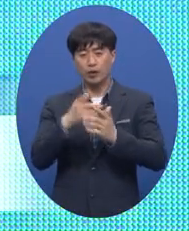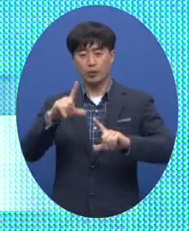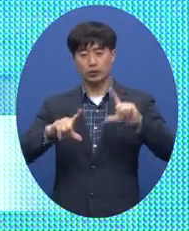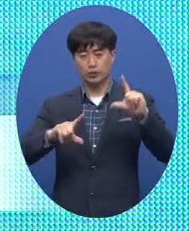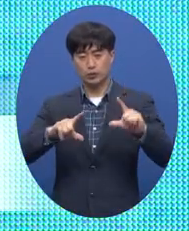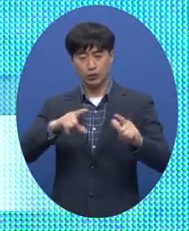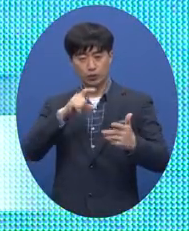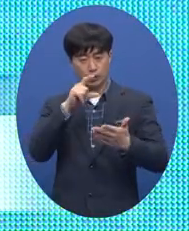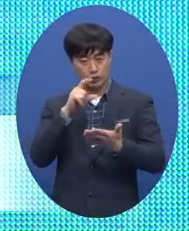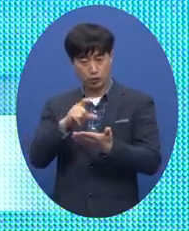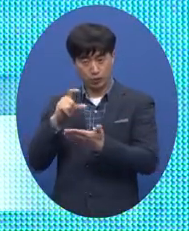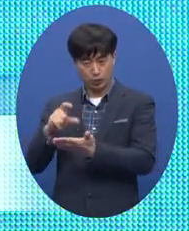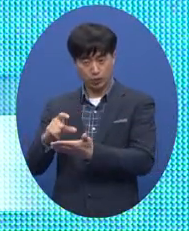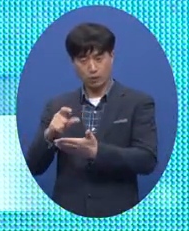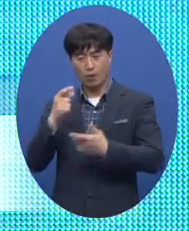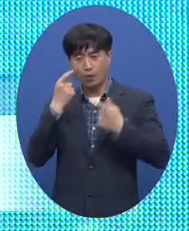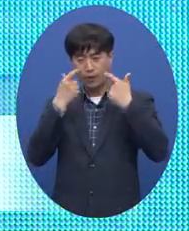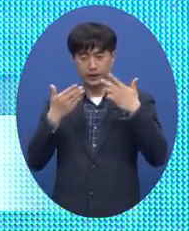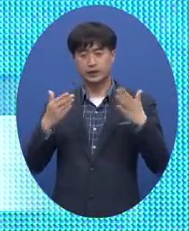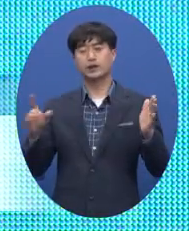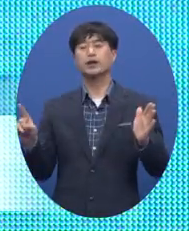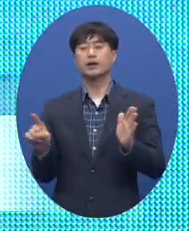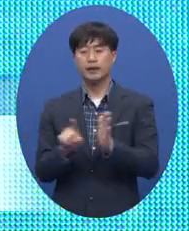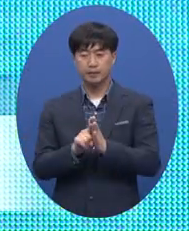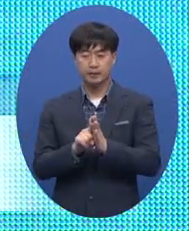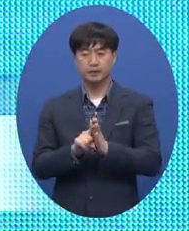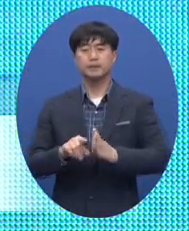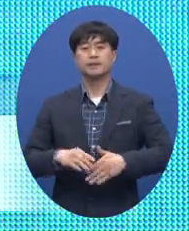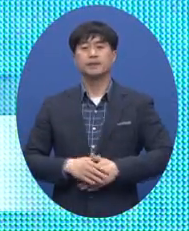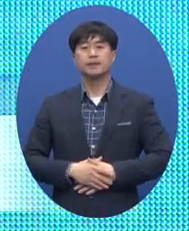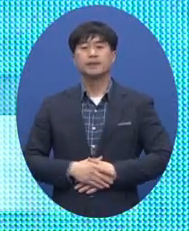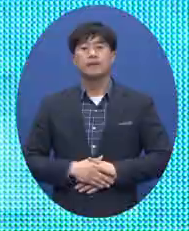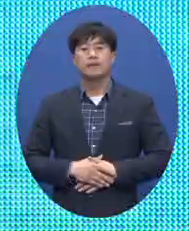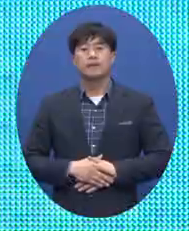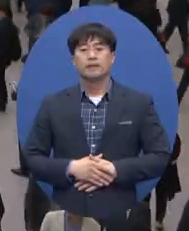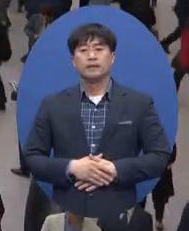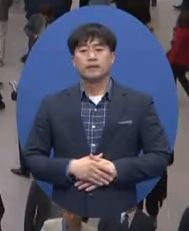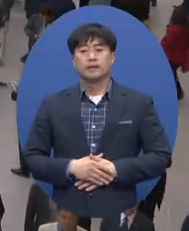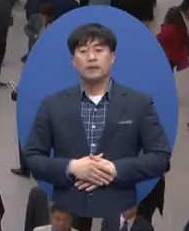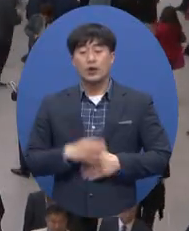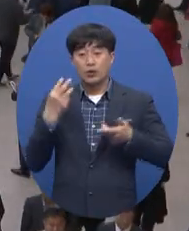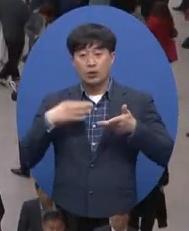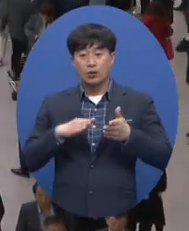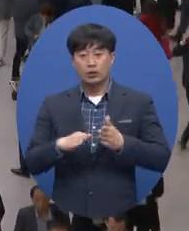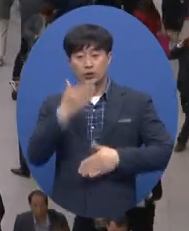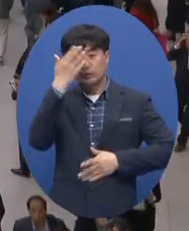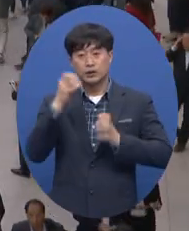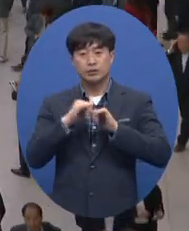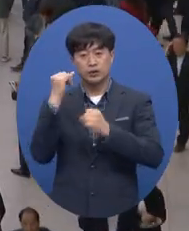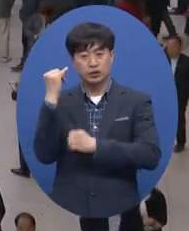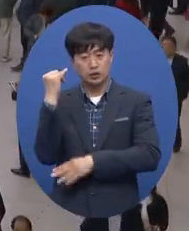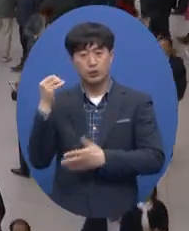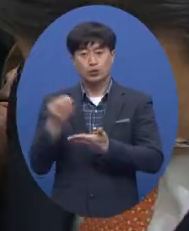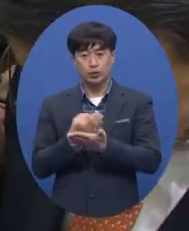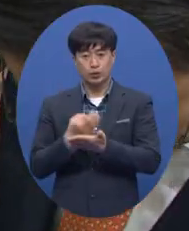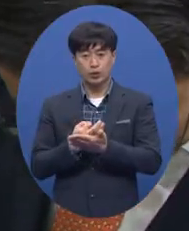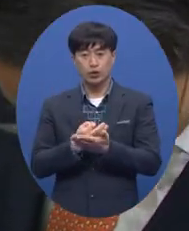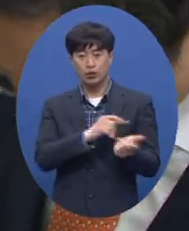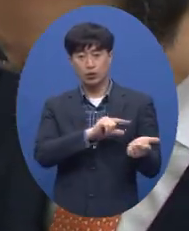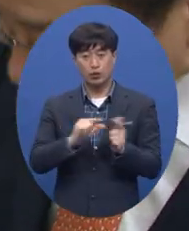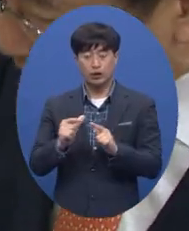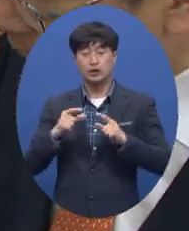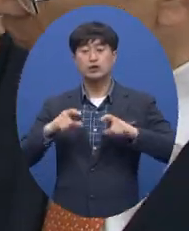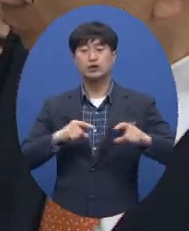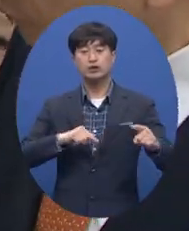역사의 중요한 한 장면으로 기록될 것으로 확신합니다 경기도는 청년 기본소득 등